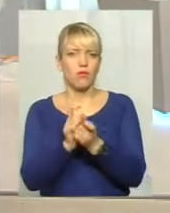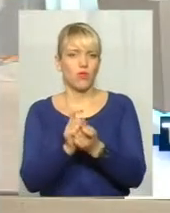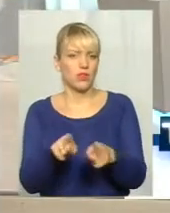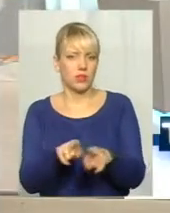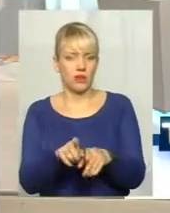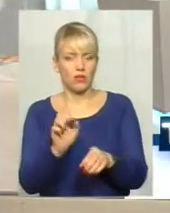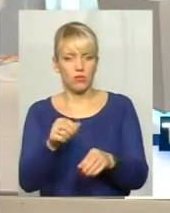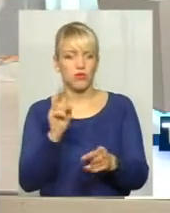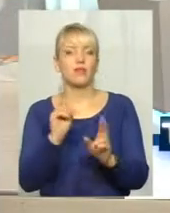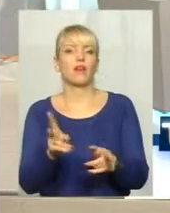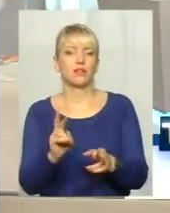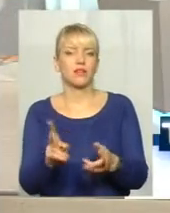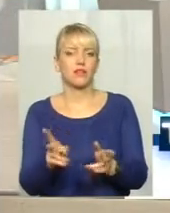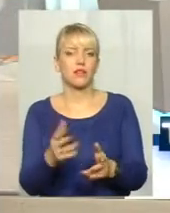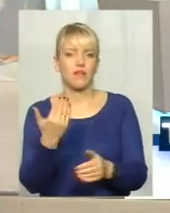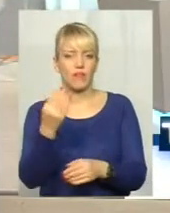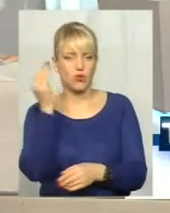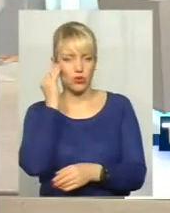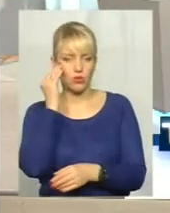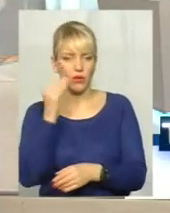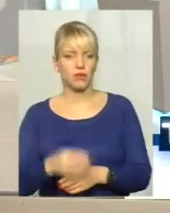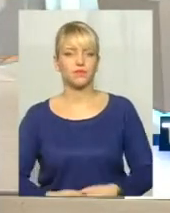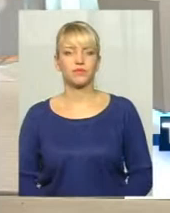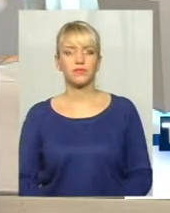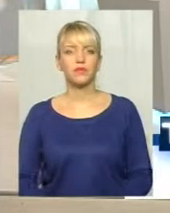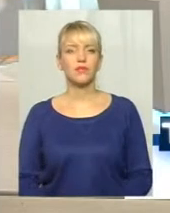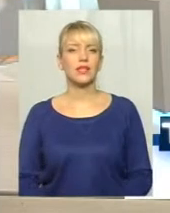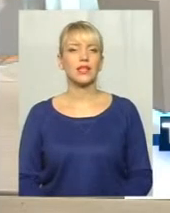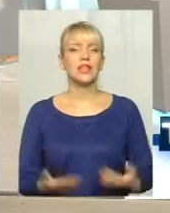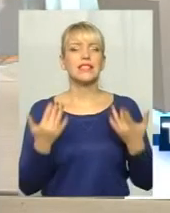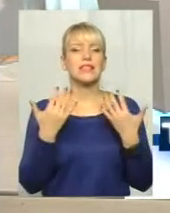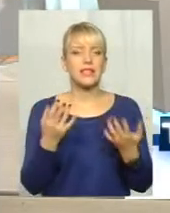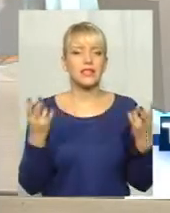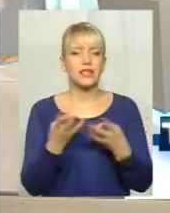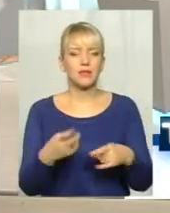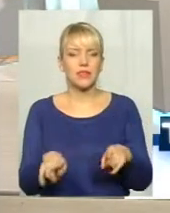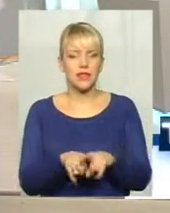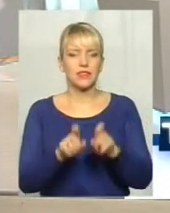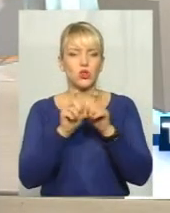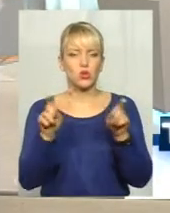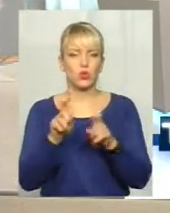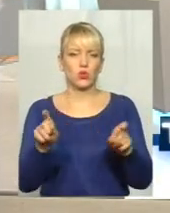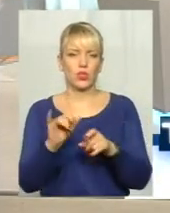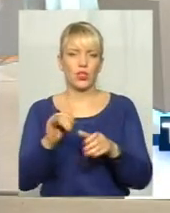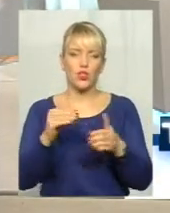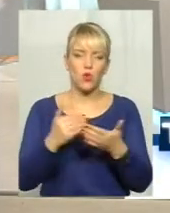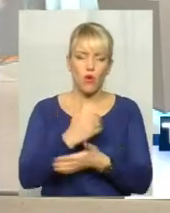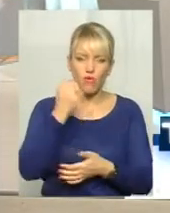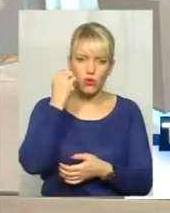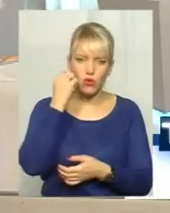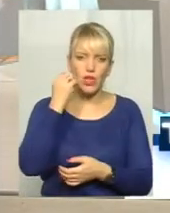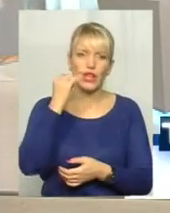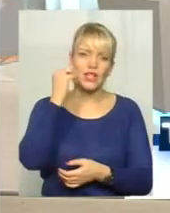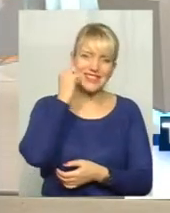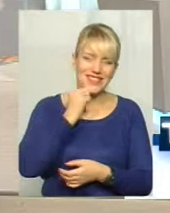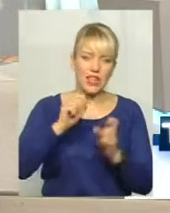боротися? Чи як? Ну, от, ваша думка все ж таки. От від кількості тих структур, які зараз створені, новостворені навіть, і додати ті ще старі, от